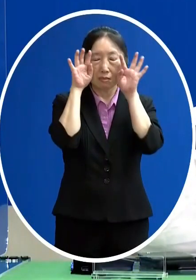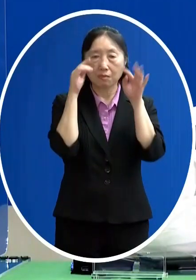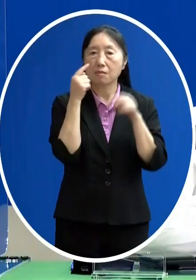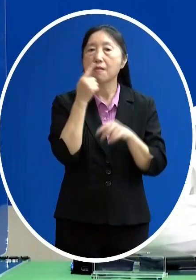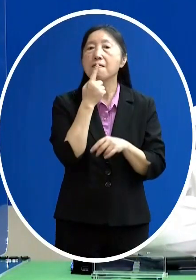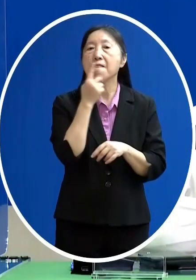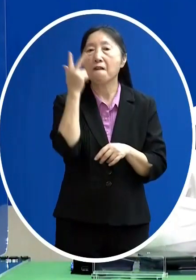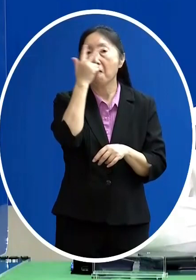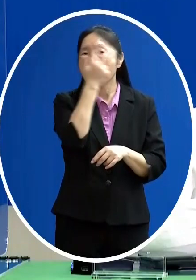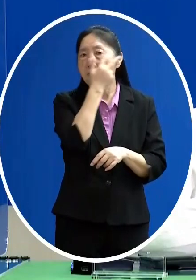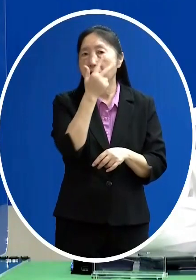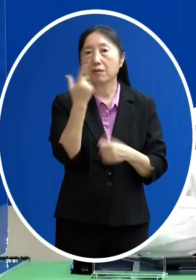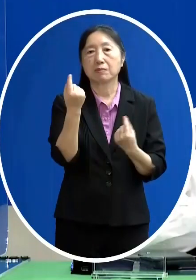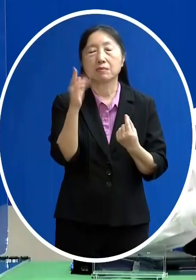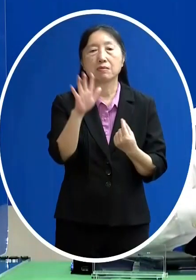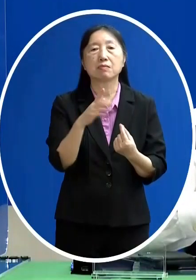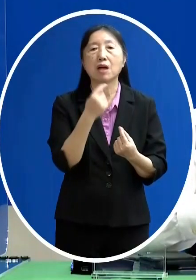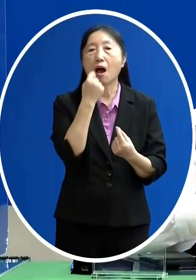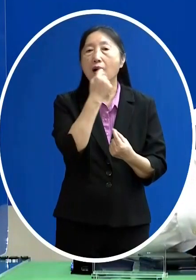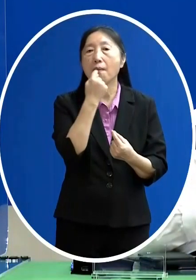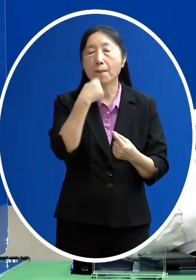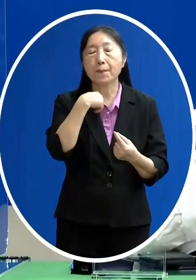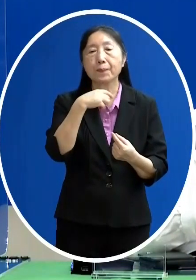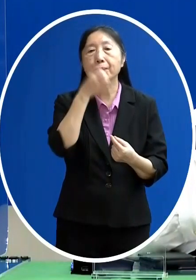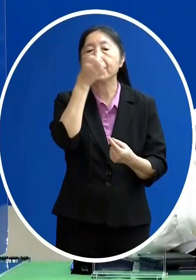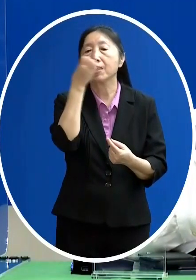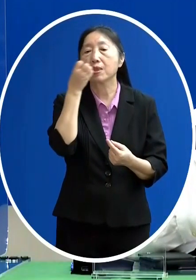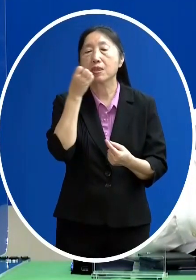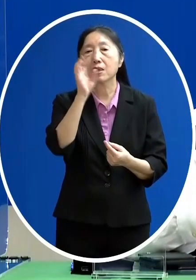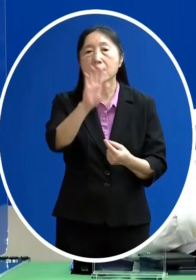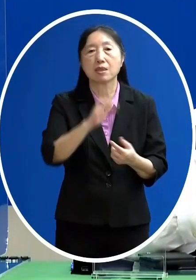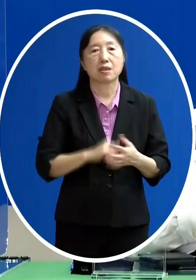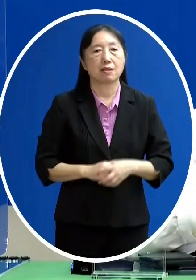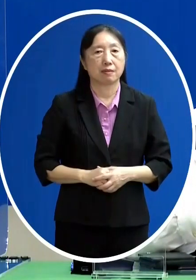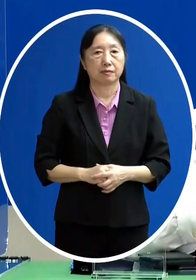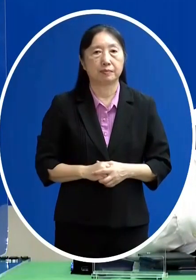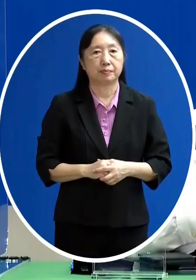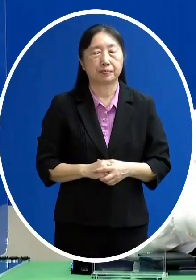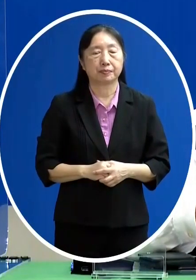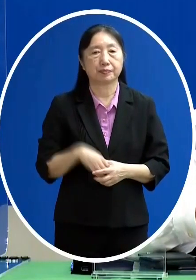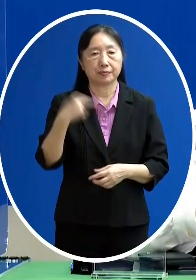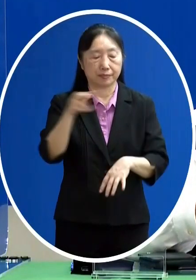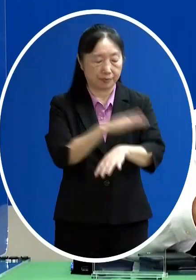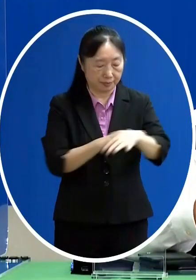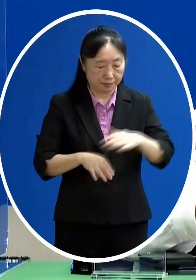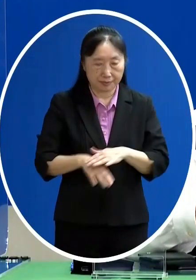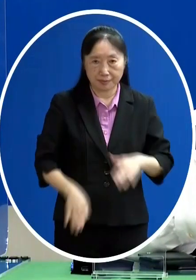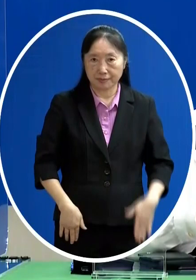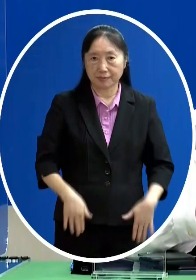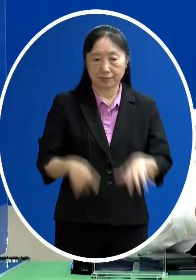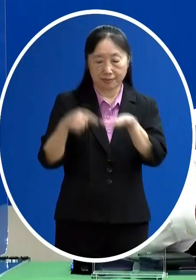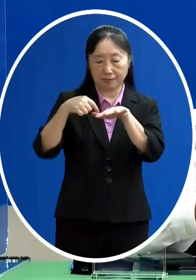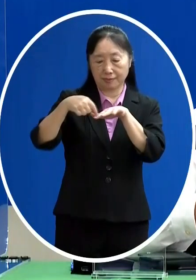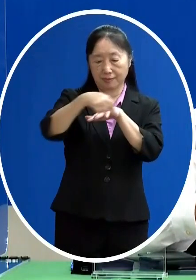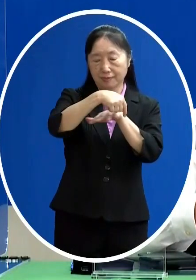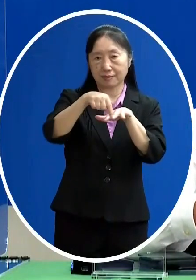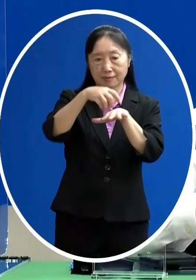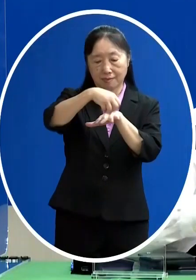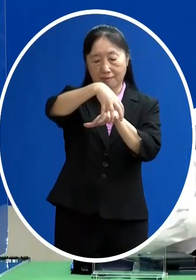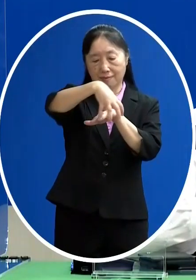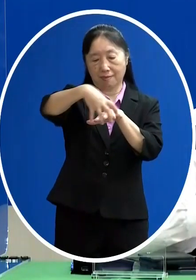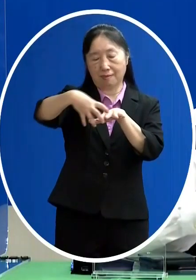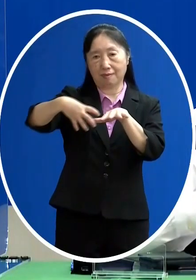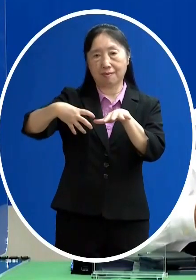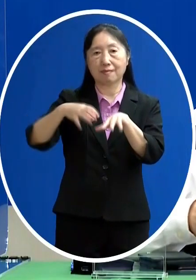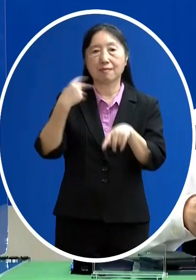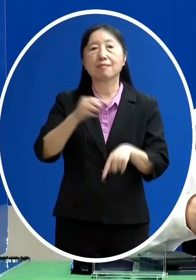红，那另外在口腔部分有草莓舌，另外就是这个四肢的肢体的末端有这个浮肿以